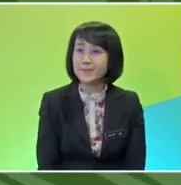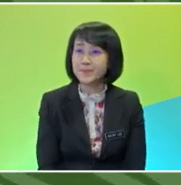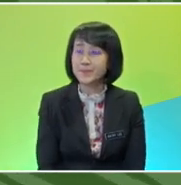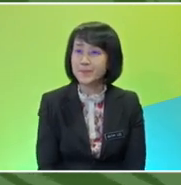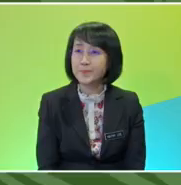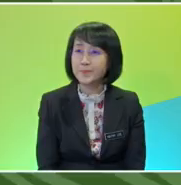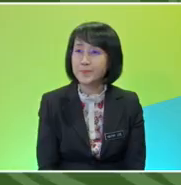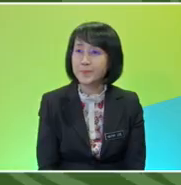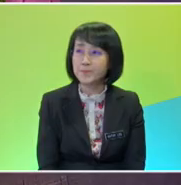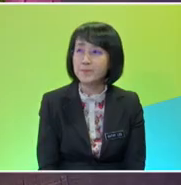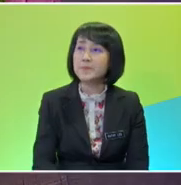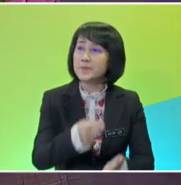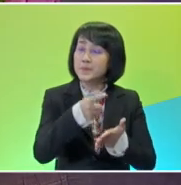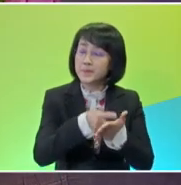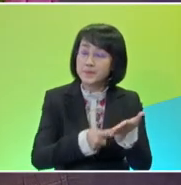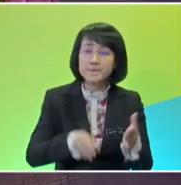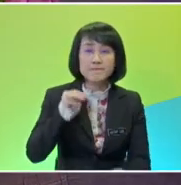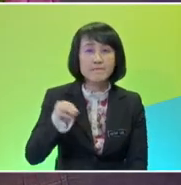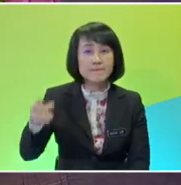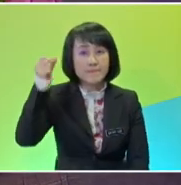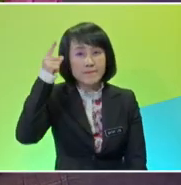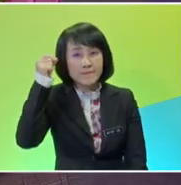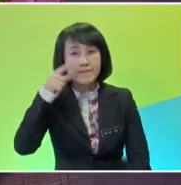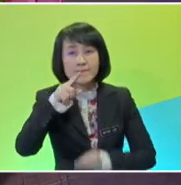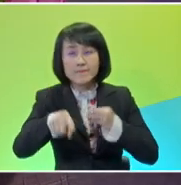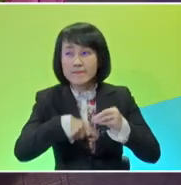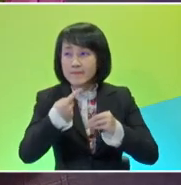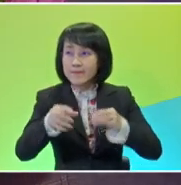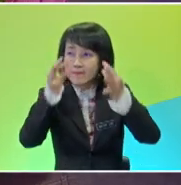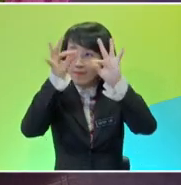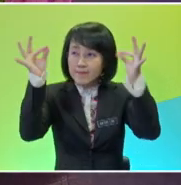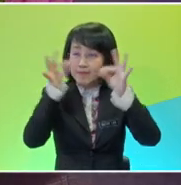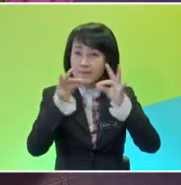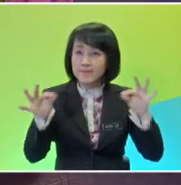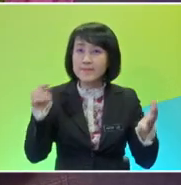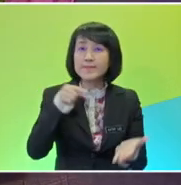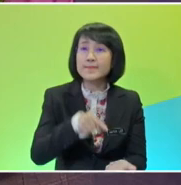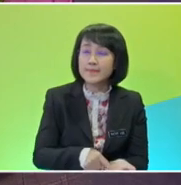yang murid-murid paham tentang petikan ini siapa